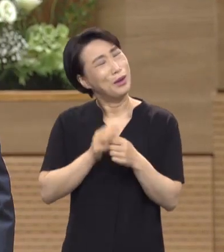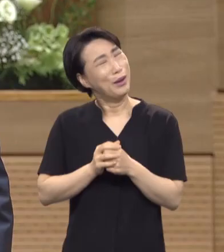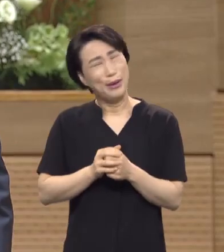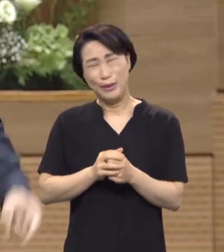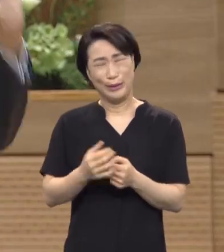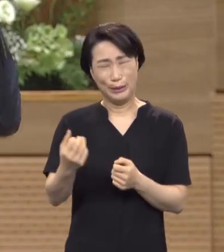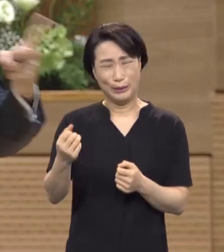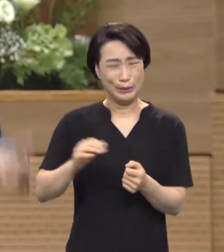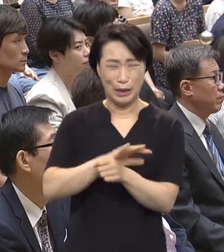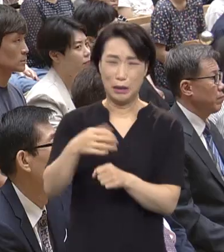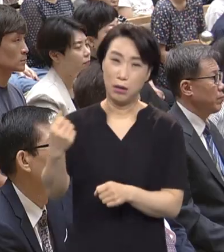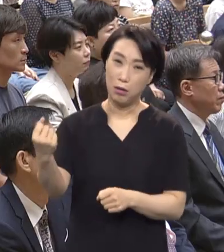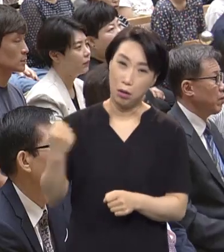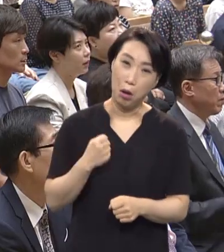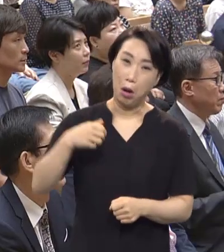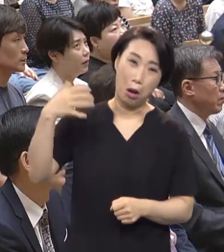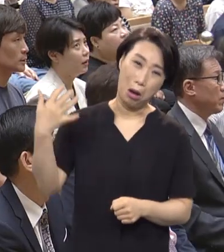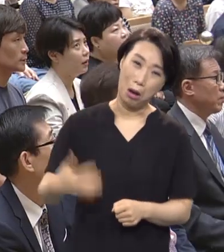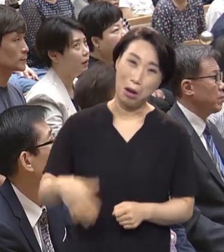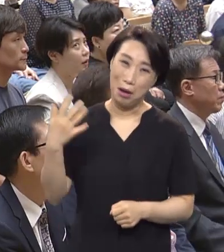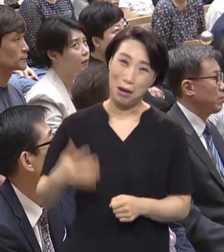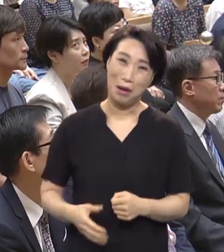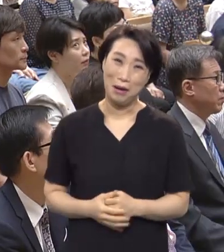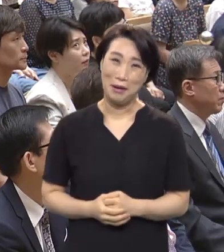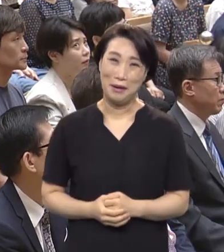어마어마한 힘이 사랑이라 이 말입니다.